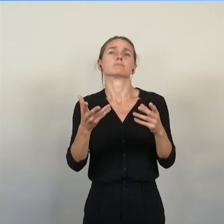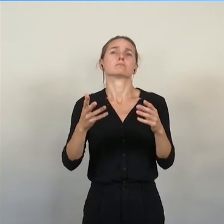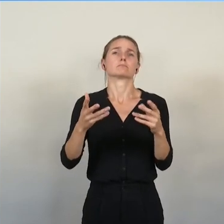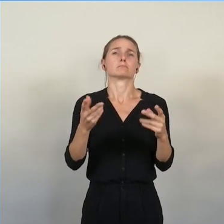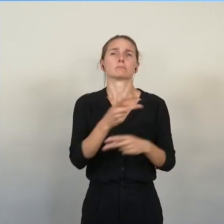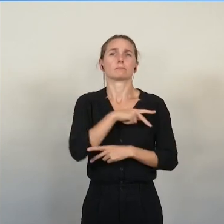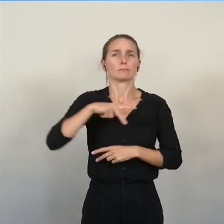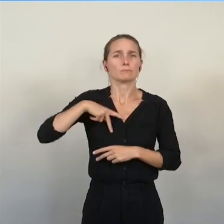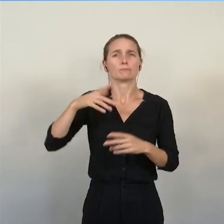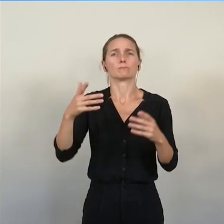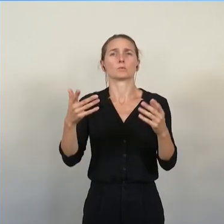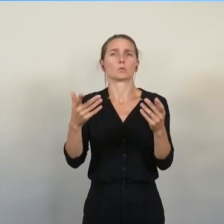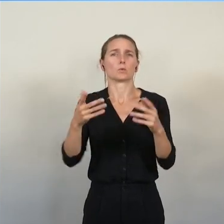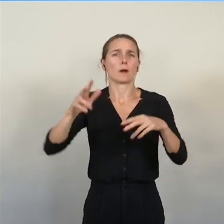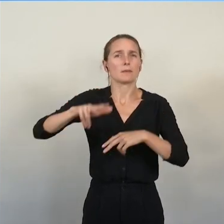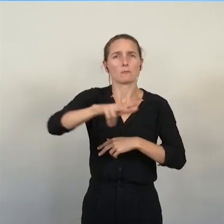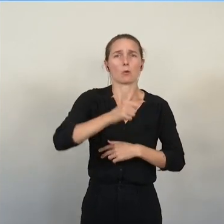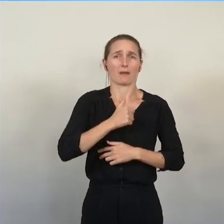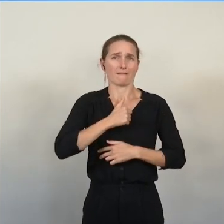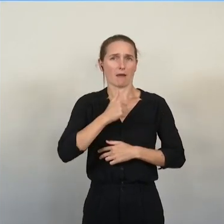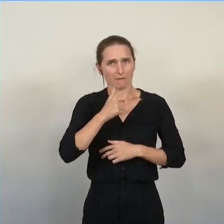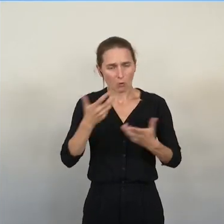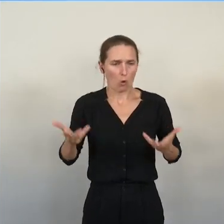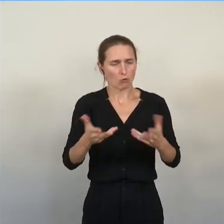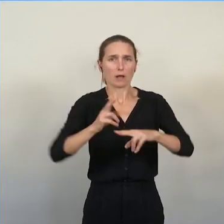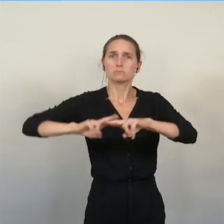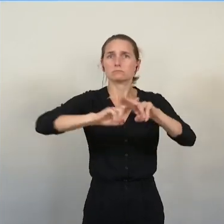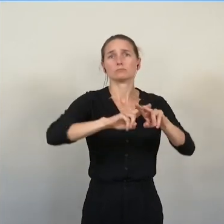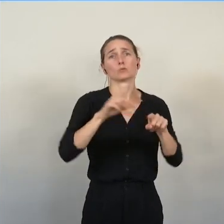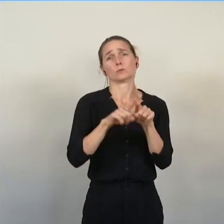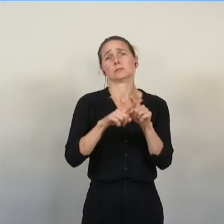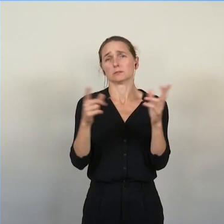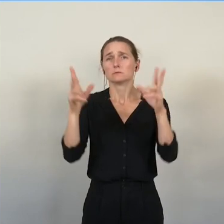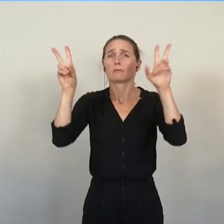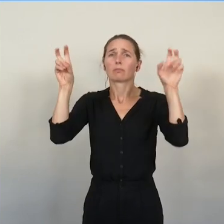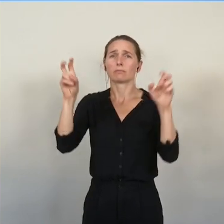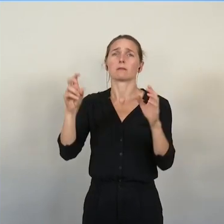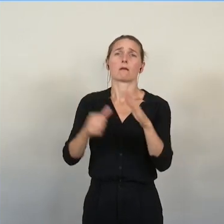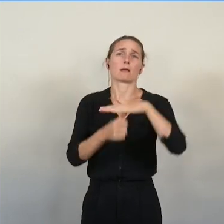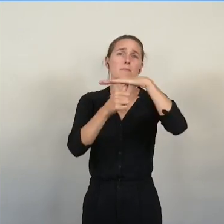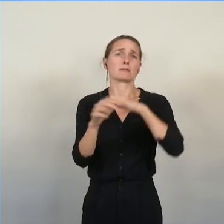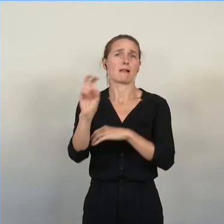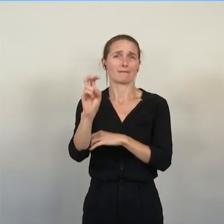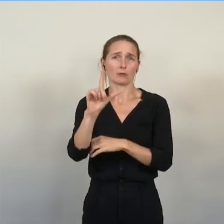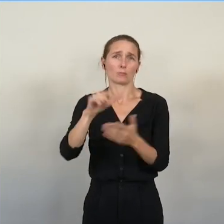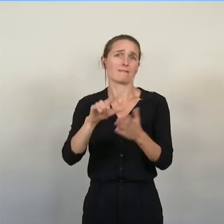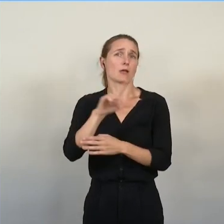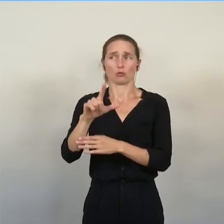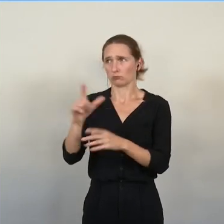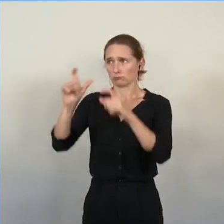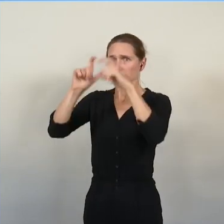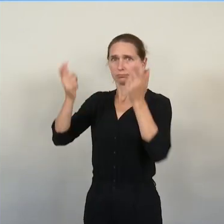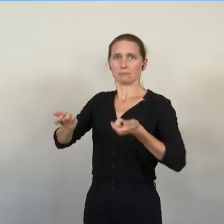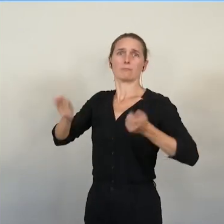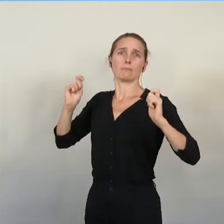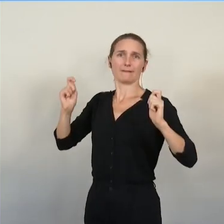et on pourrait citer bien évidemment le titre de Capitale verte de l'Europe 2022 cette distinction de la Commission européenne que vous connaissez qui reconnaît